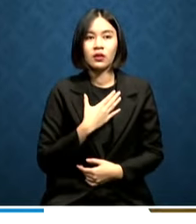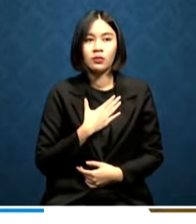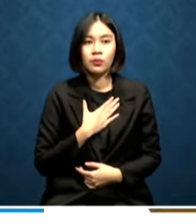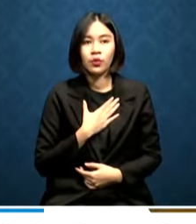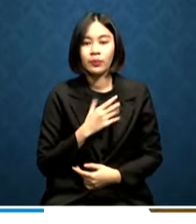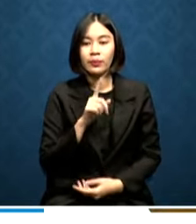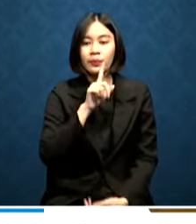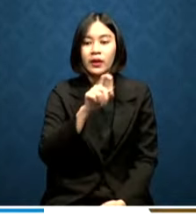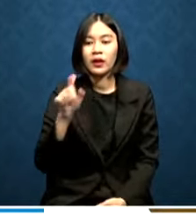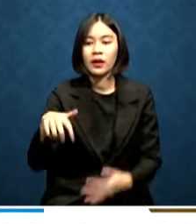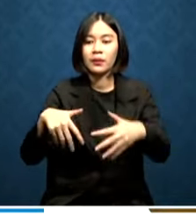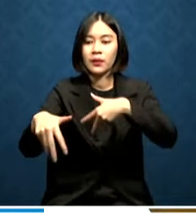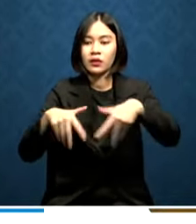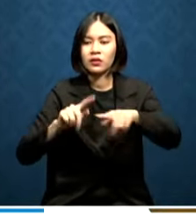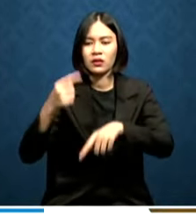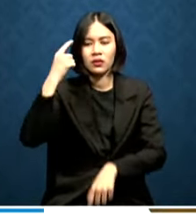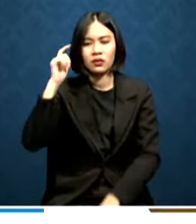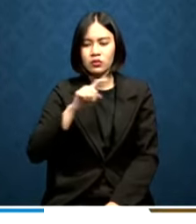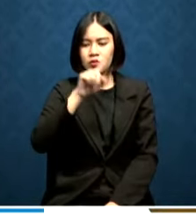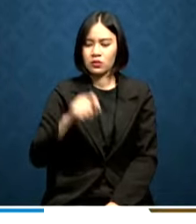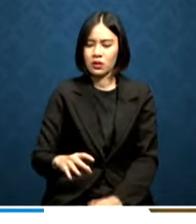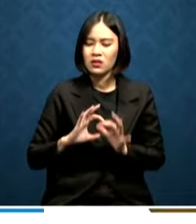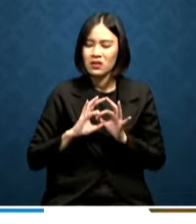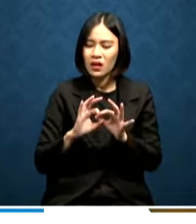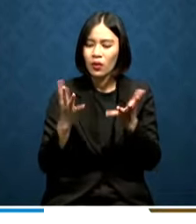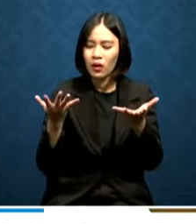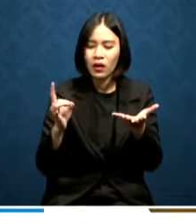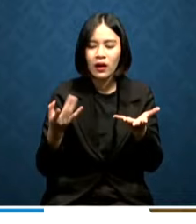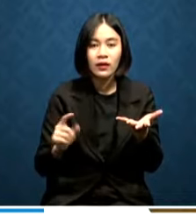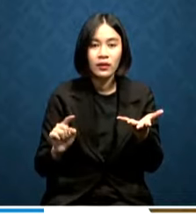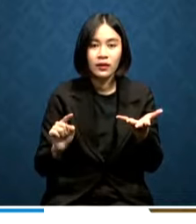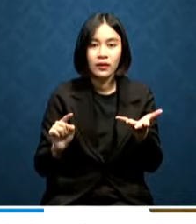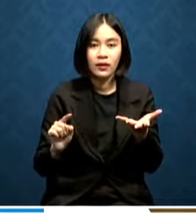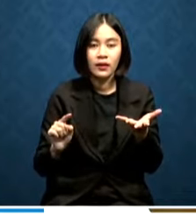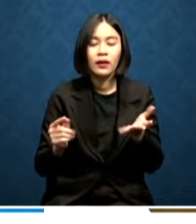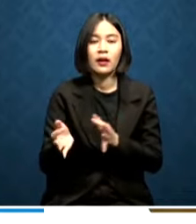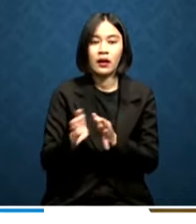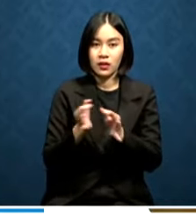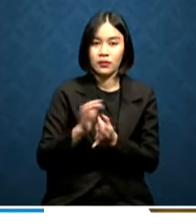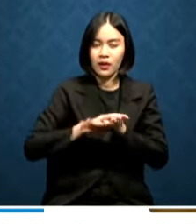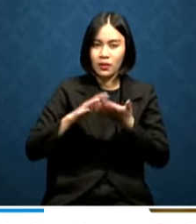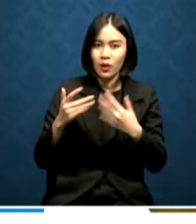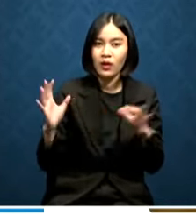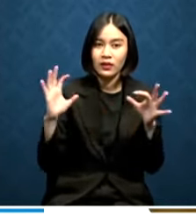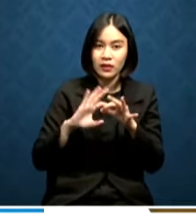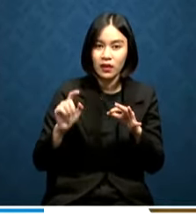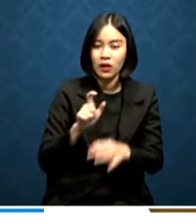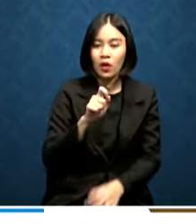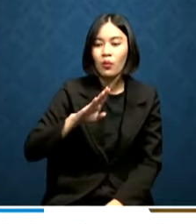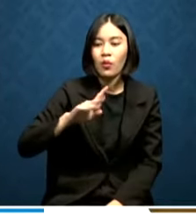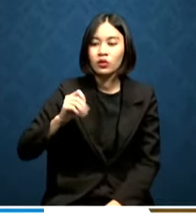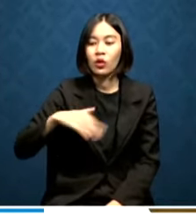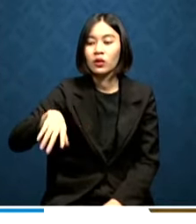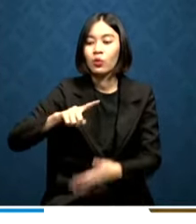ชนไปออกพื้นที่ประชาชนก็ยังสงสัยว่าเกี่ยวข้องอะไรกับเขาจนอธิบายไปว่ามันเกี่ยวกับอบต.ที่คุ